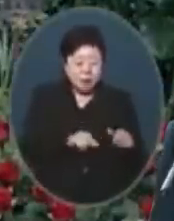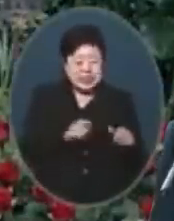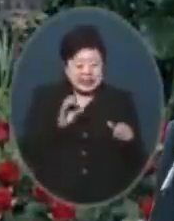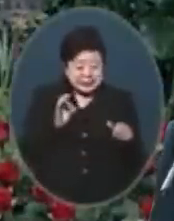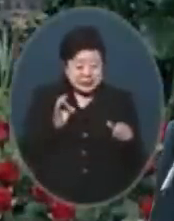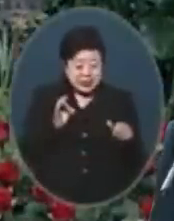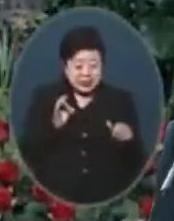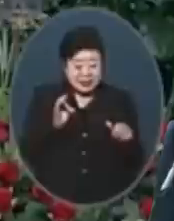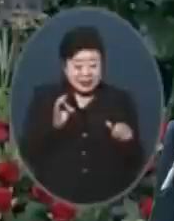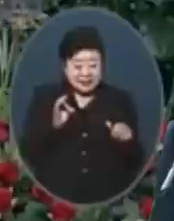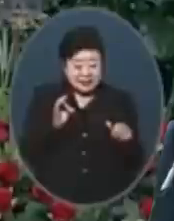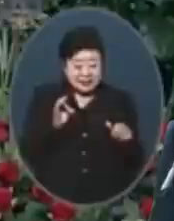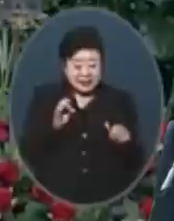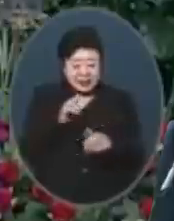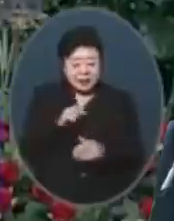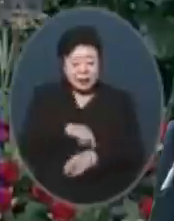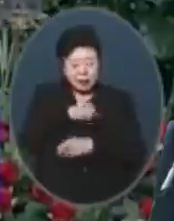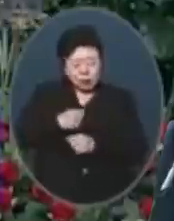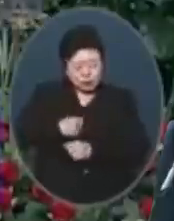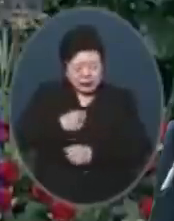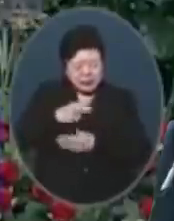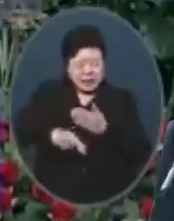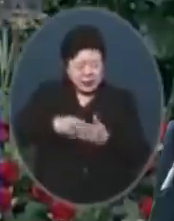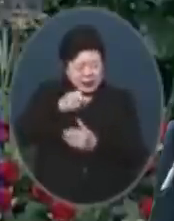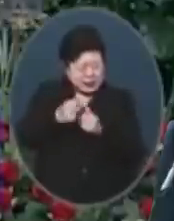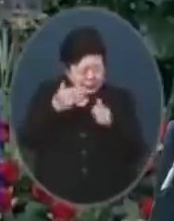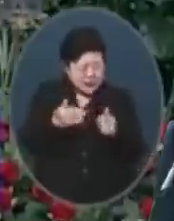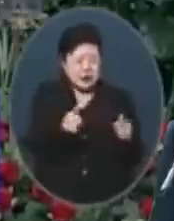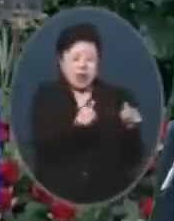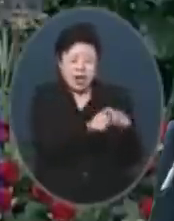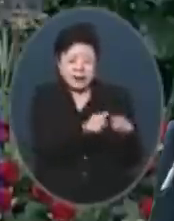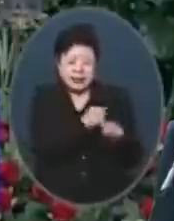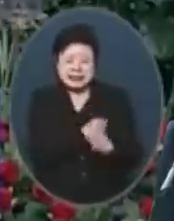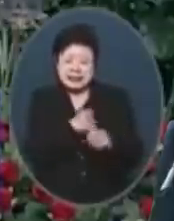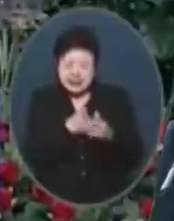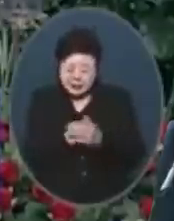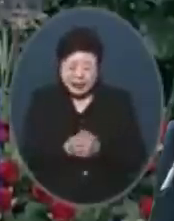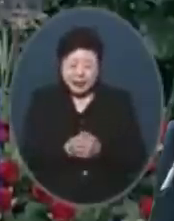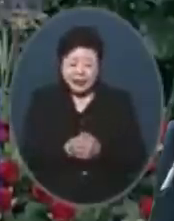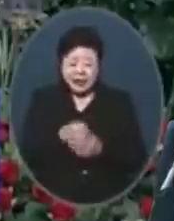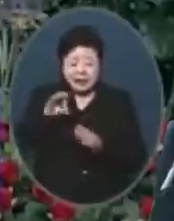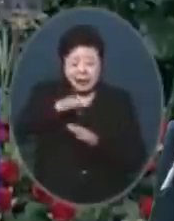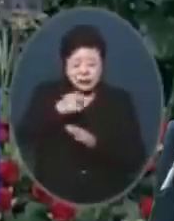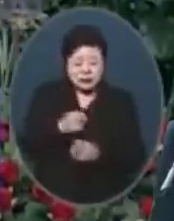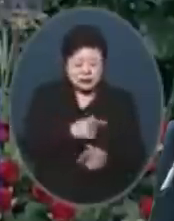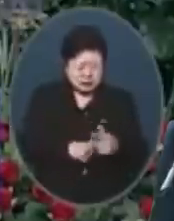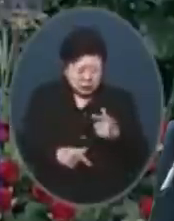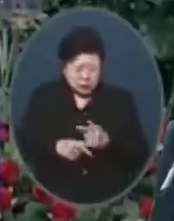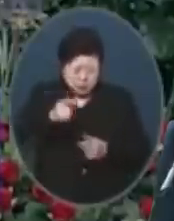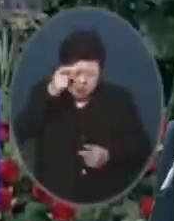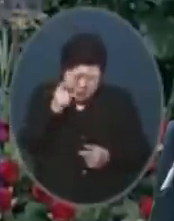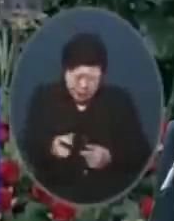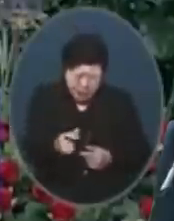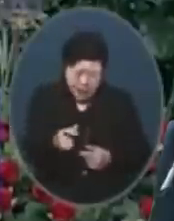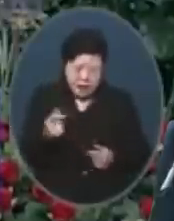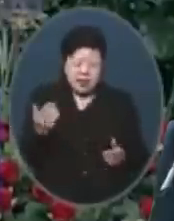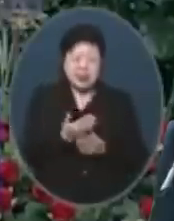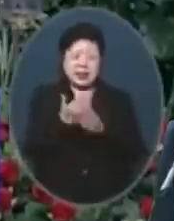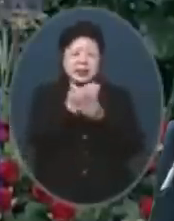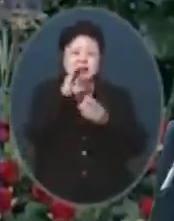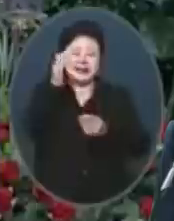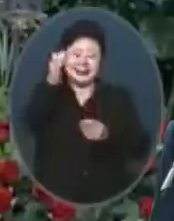보면 만군의 하나님 야훼께서 함께 계시면 다윗이 점점 강성하여